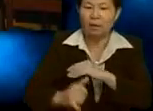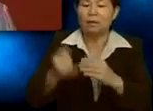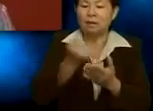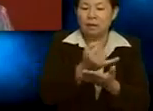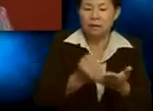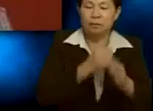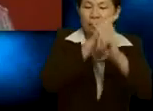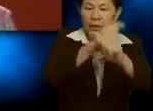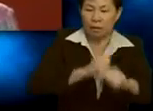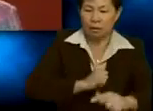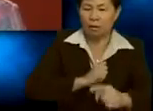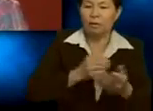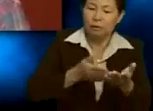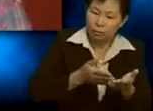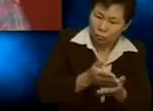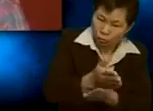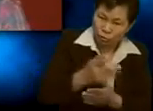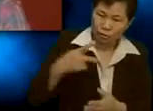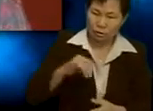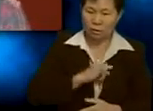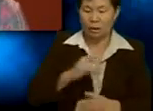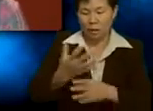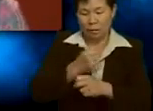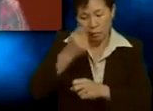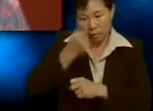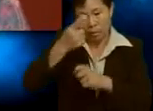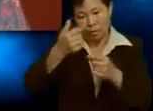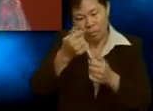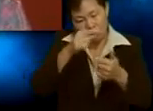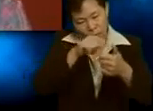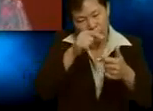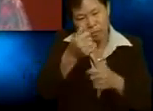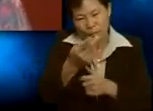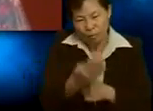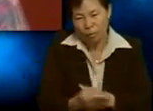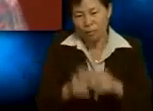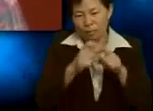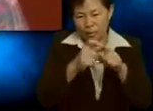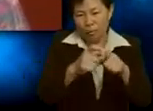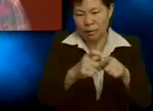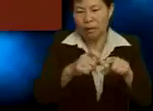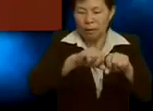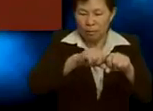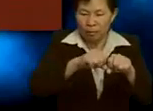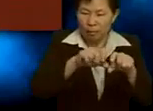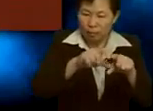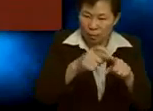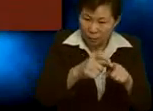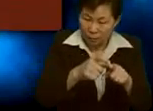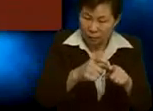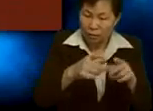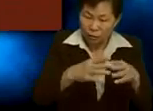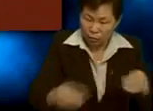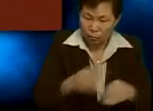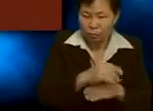itu. Secara tidak langsung, saya dapat memahami beberapa patah perkataan bahasa Jepun dan Thailand. Awak tahu